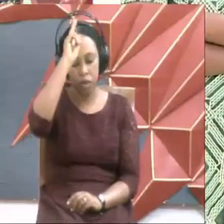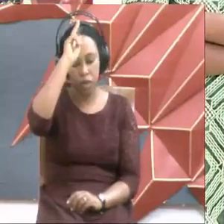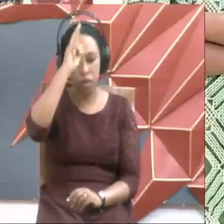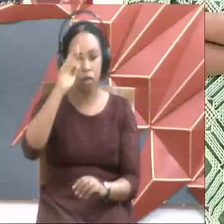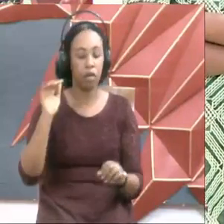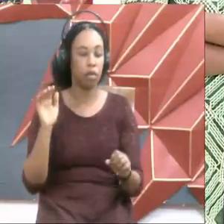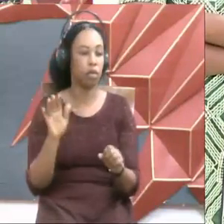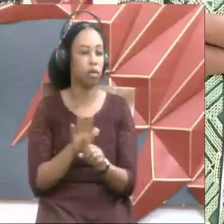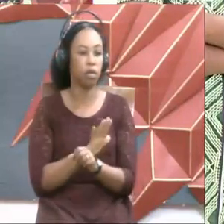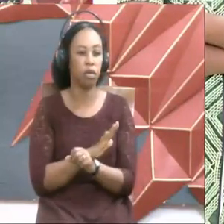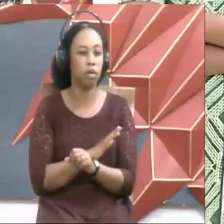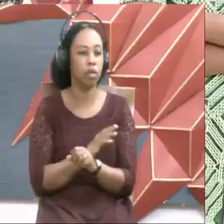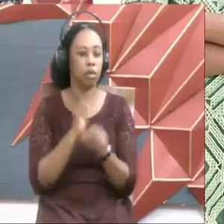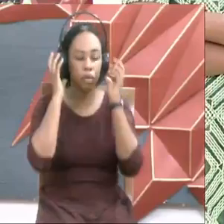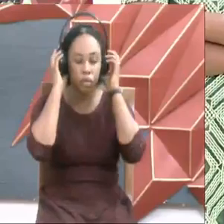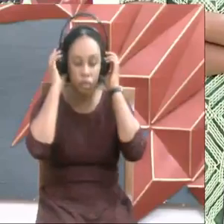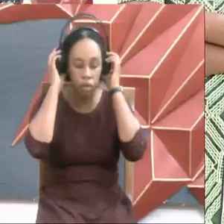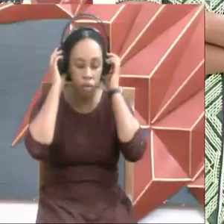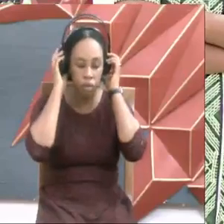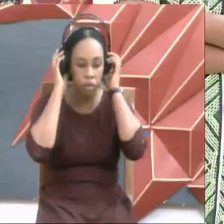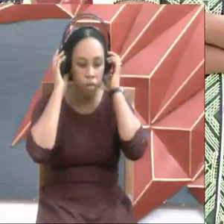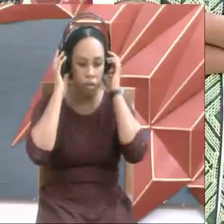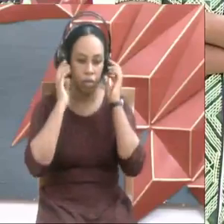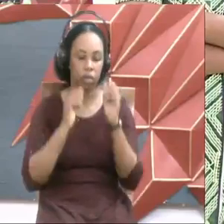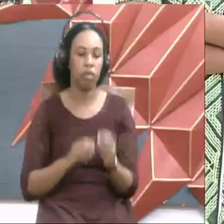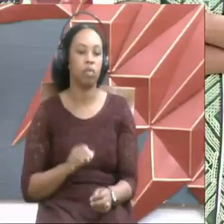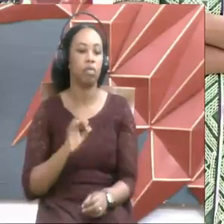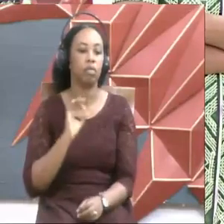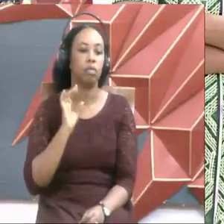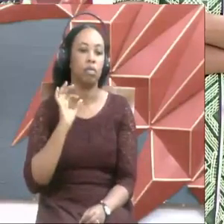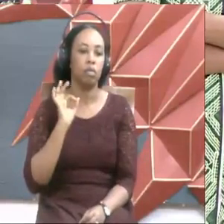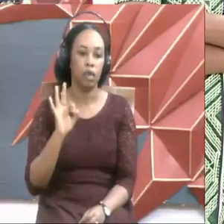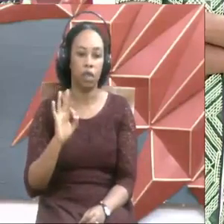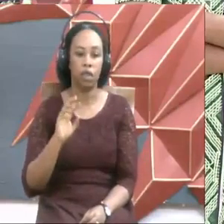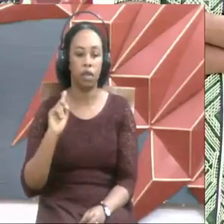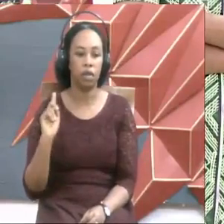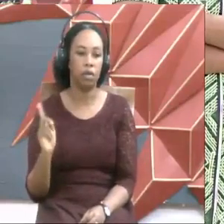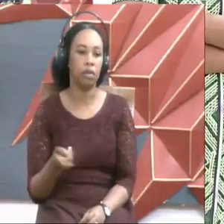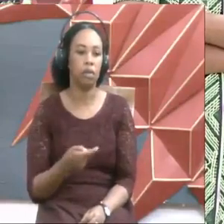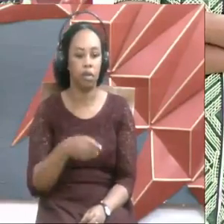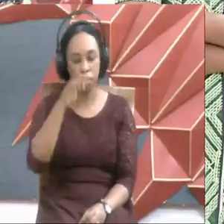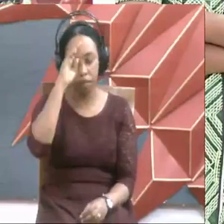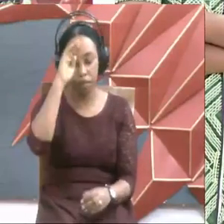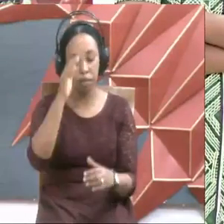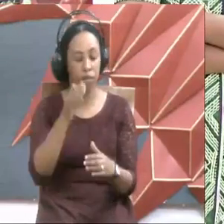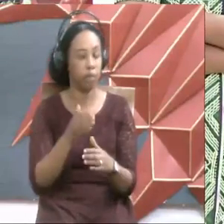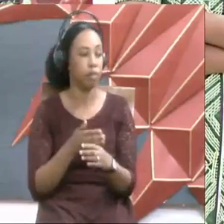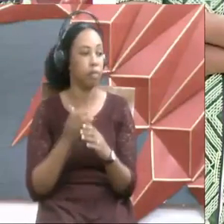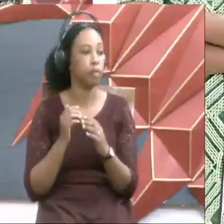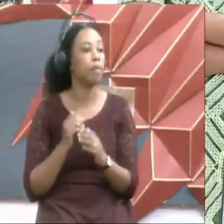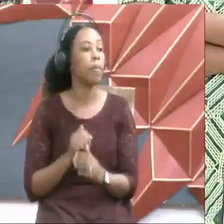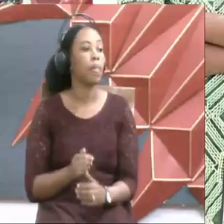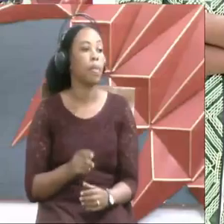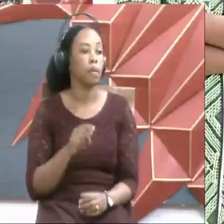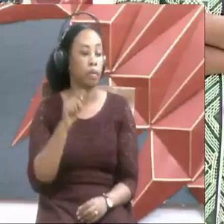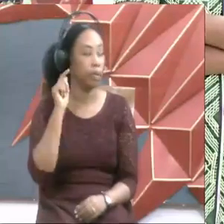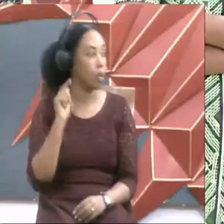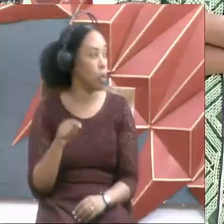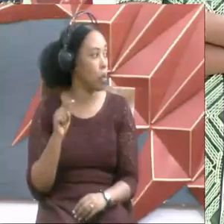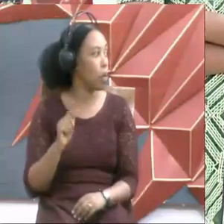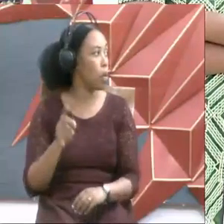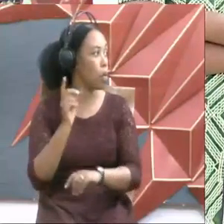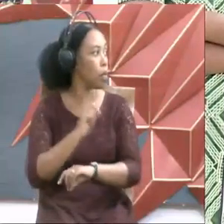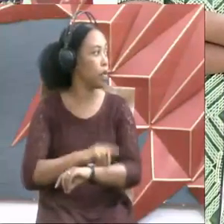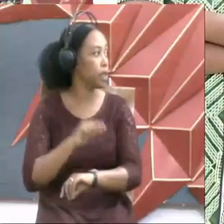muri iyo minsi ibihumbi bitatu birizera. Uwo munsi iyo